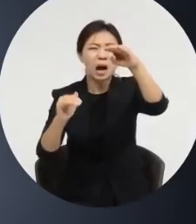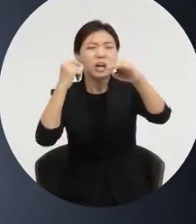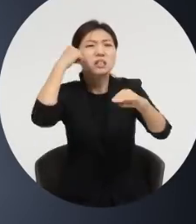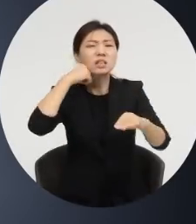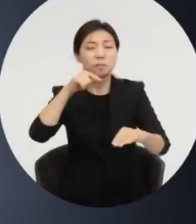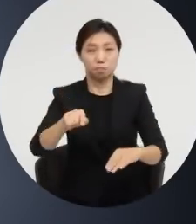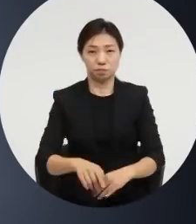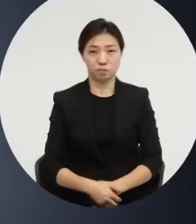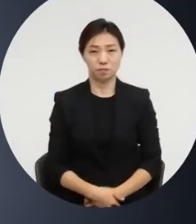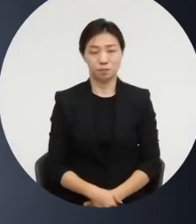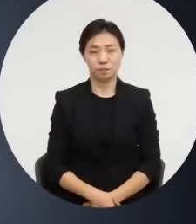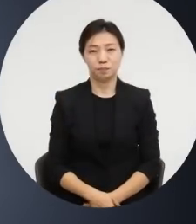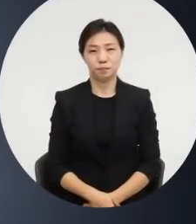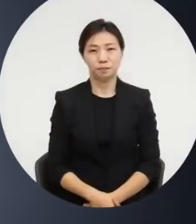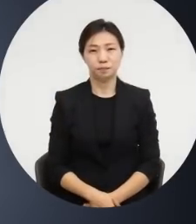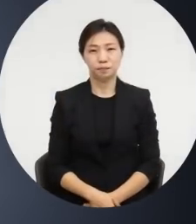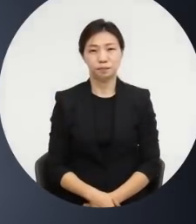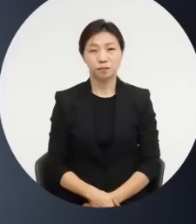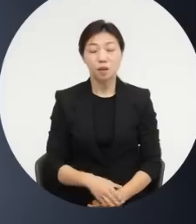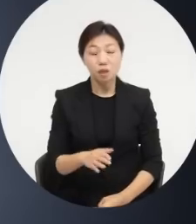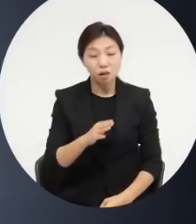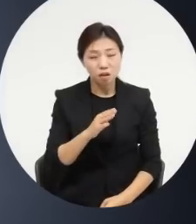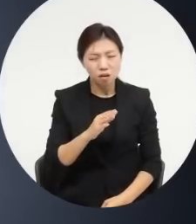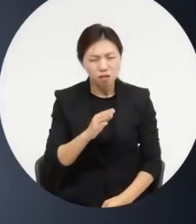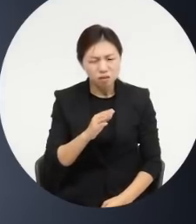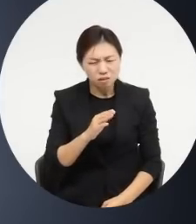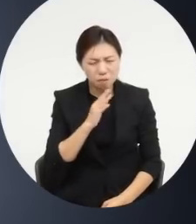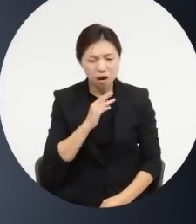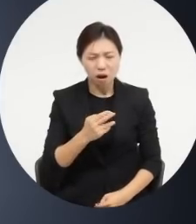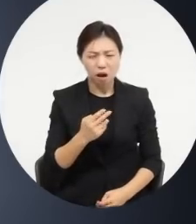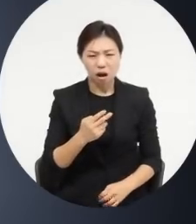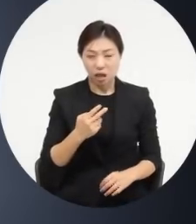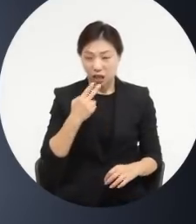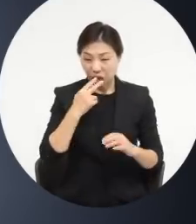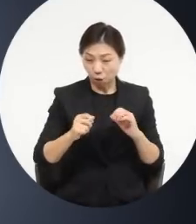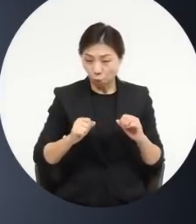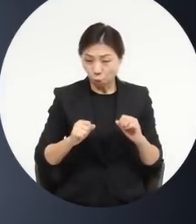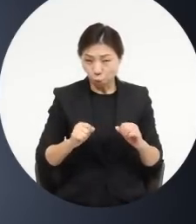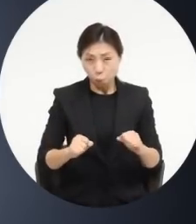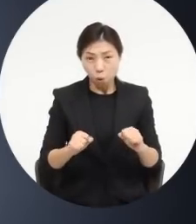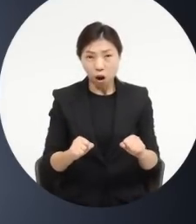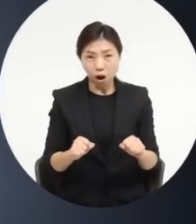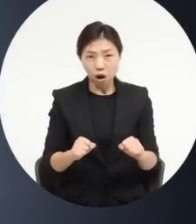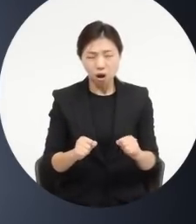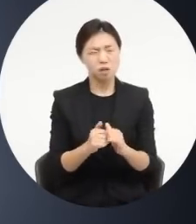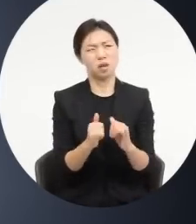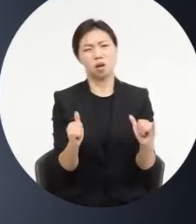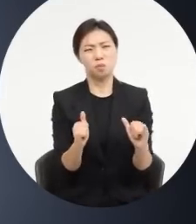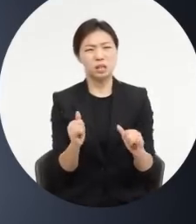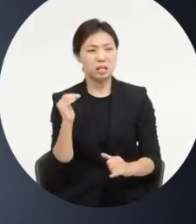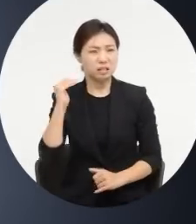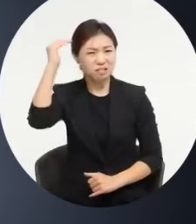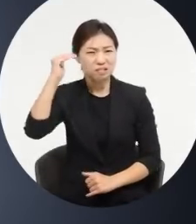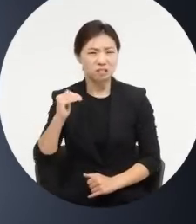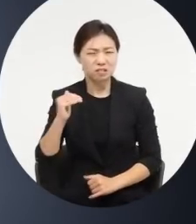된다 이런 얘기예요. 그래서 이 존재의 본질에는 크고 작음이 없다.